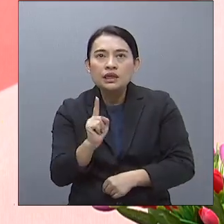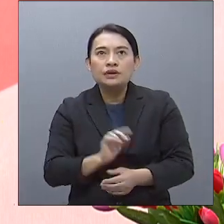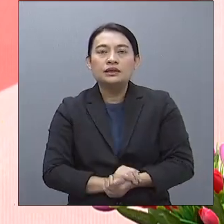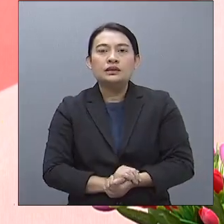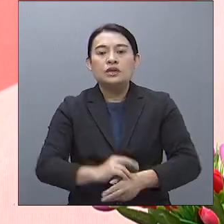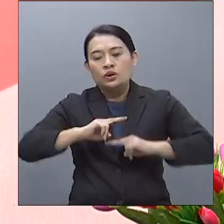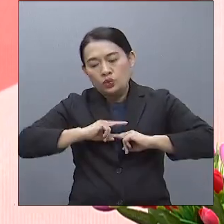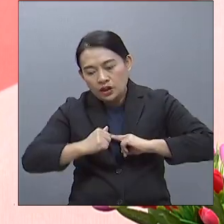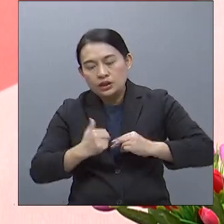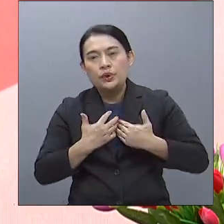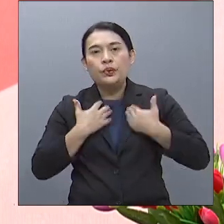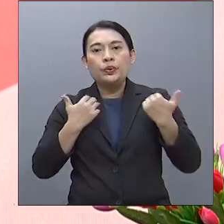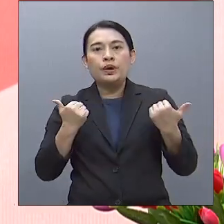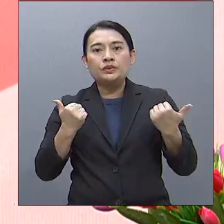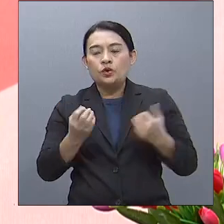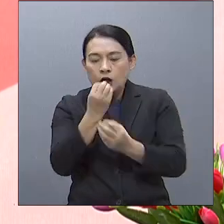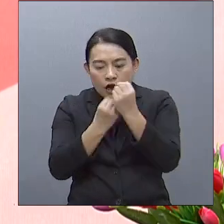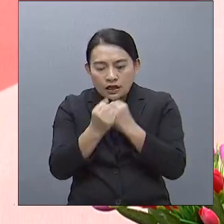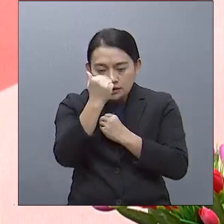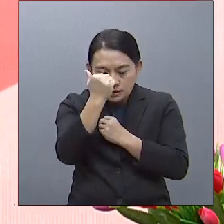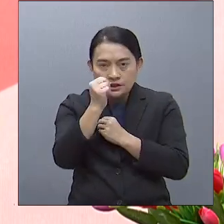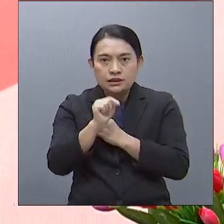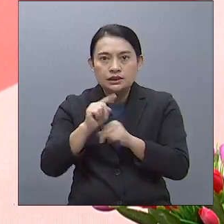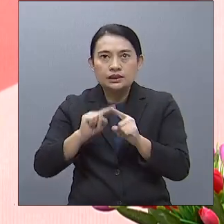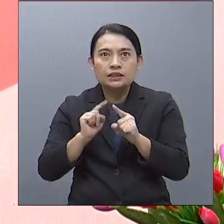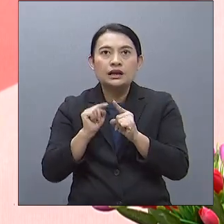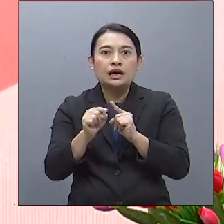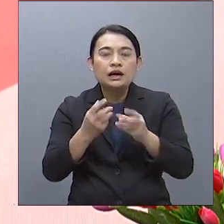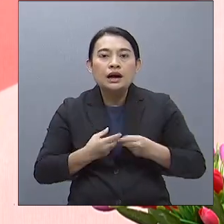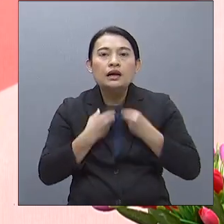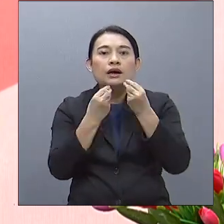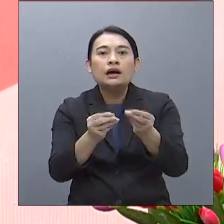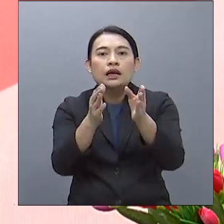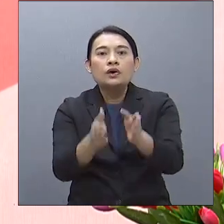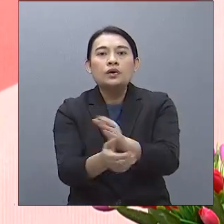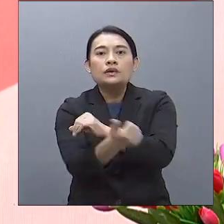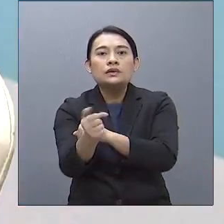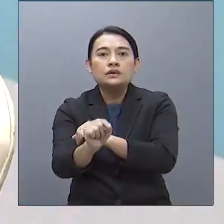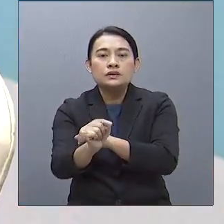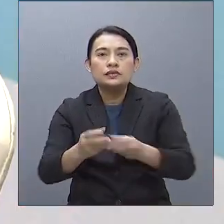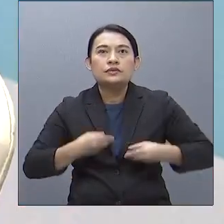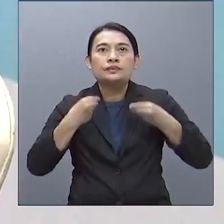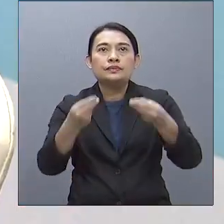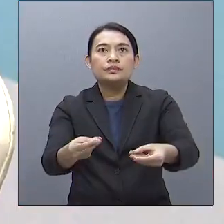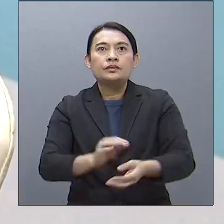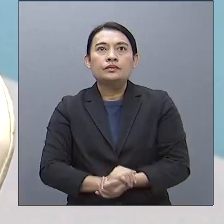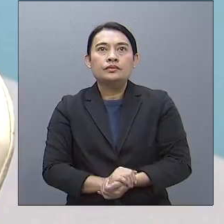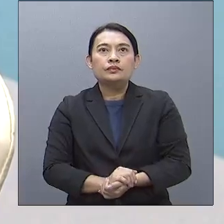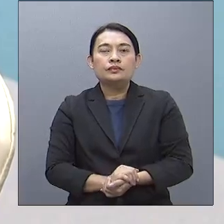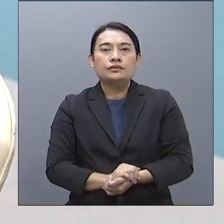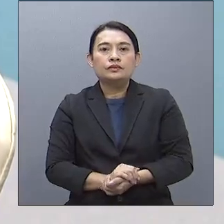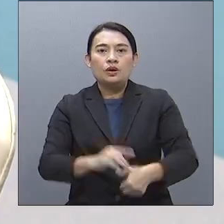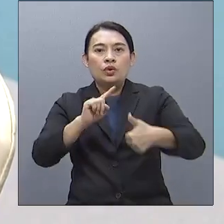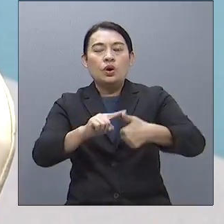ให้ดีมีความสุขกินอาหารที่มันดีมันออร์แกนิกเนี่ยแล้วค่อยส่งต่อ คนที่เขากินเขารับรู้ได้ วันนี้เขาบอกเวลาความสุขความรัก